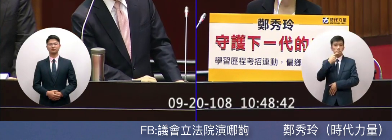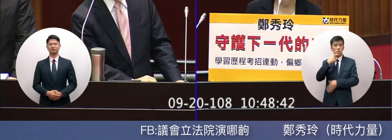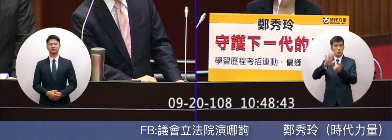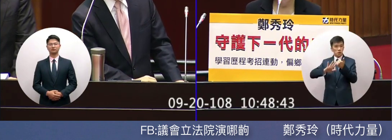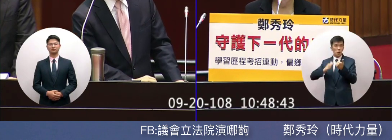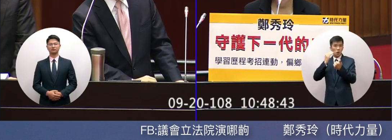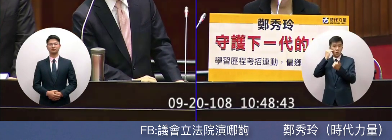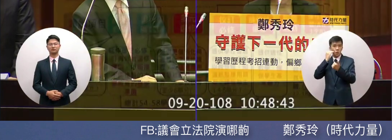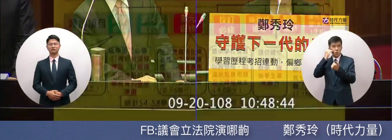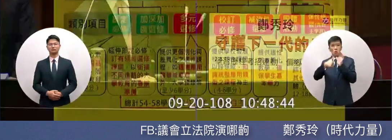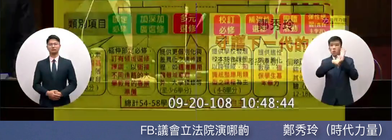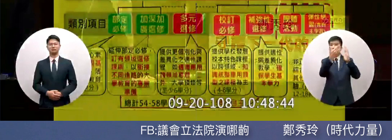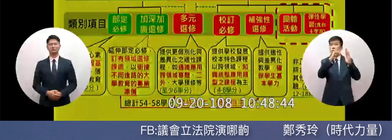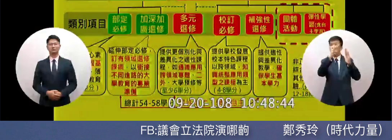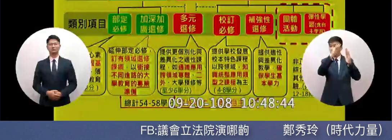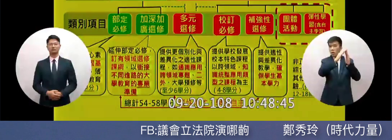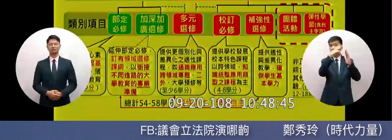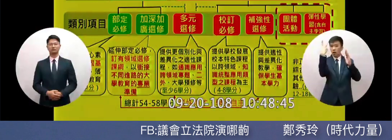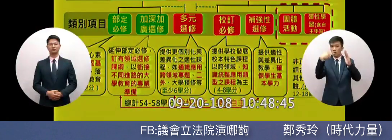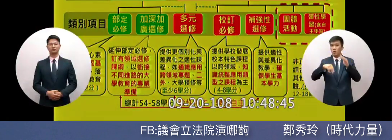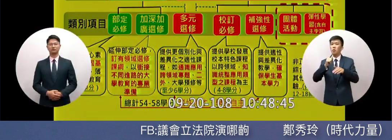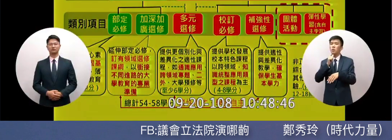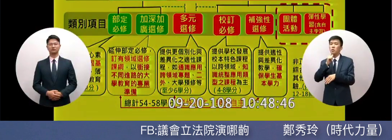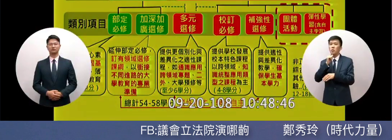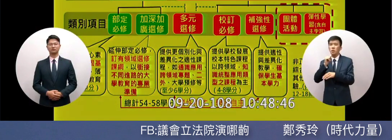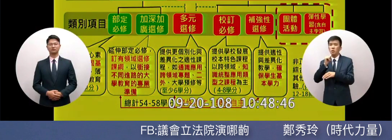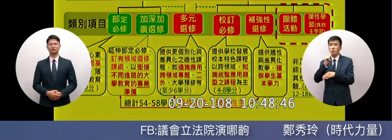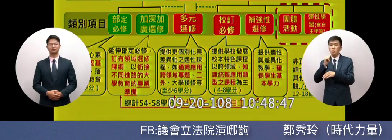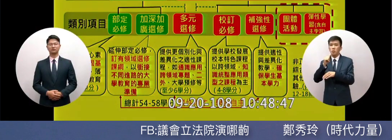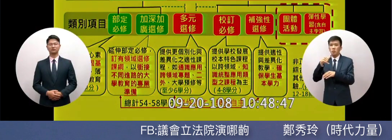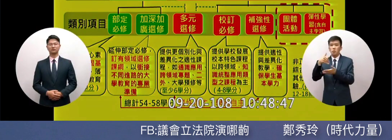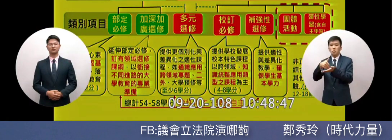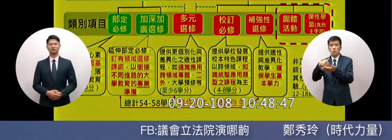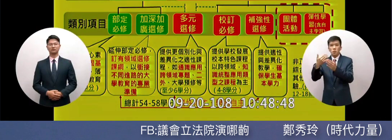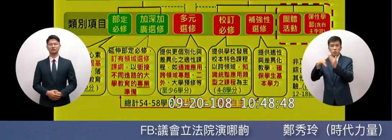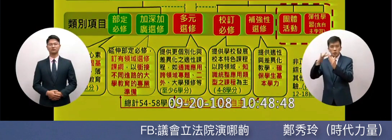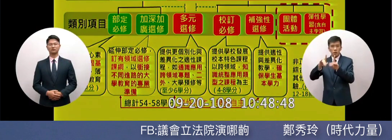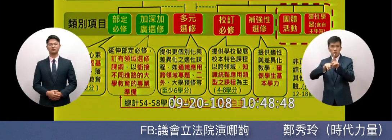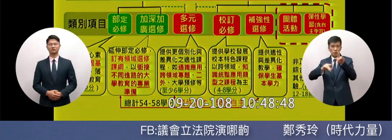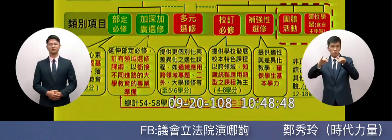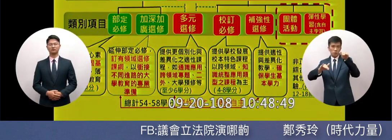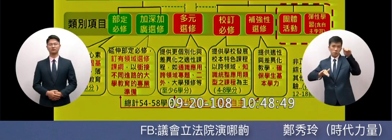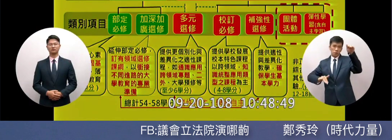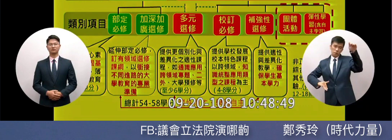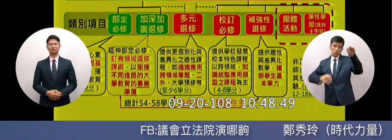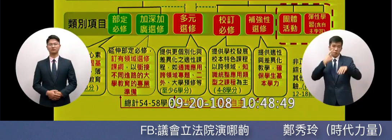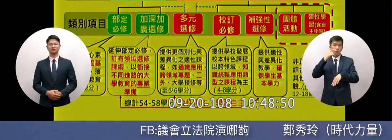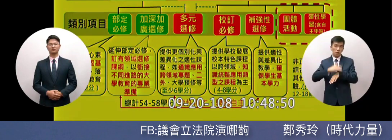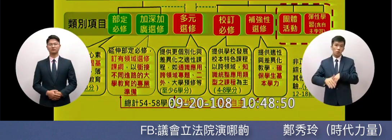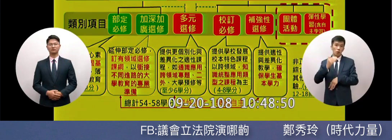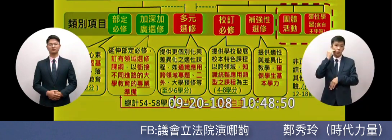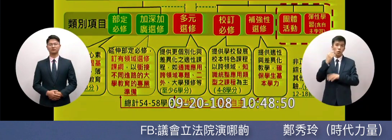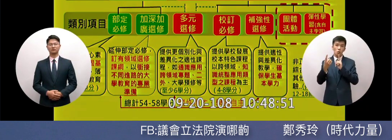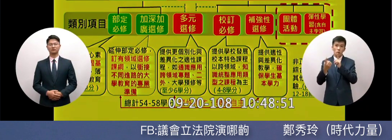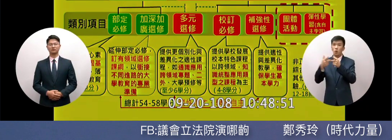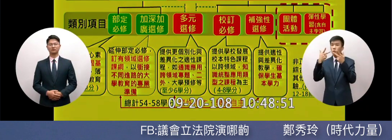高中更明星、偏乡高中更偏乡的后果，对偏乡弱势原住民的学生